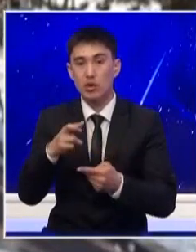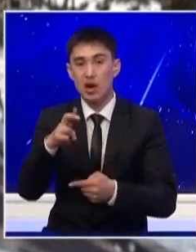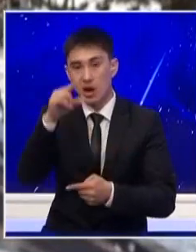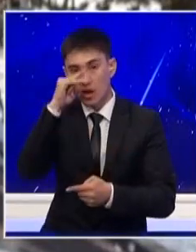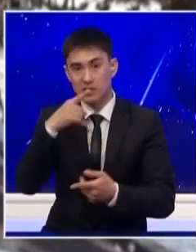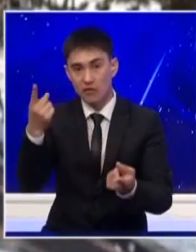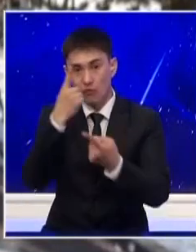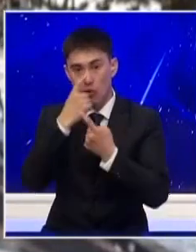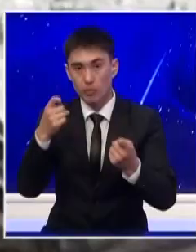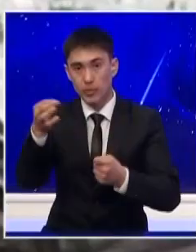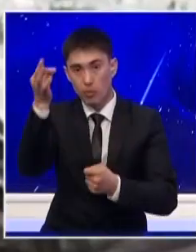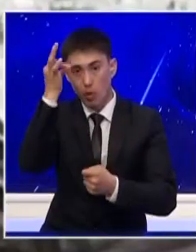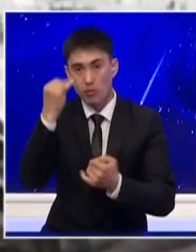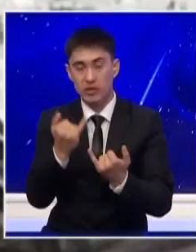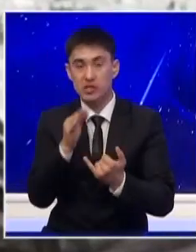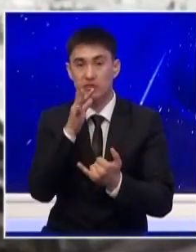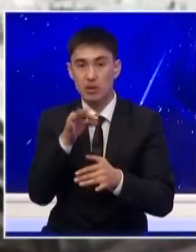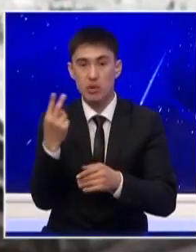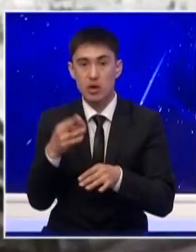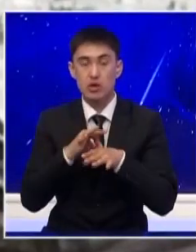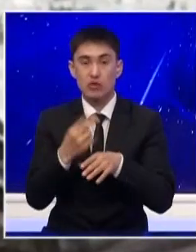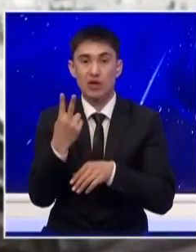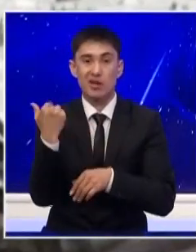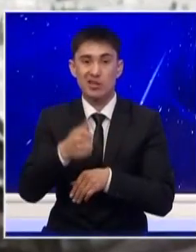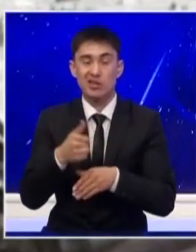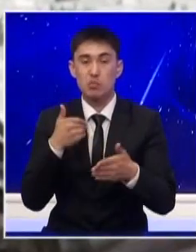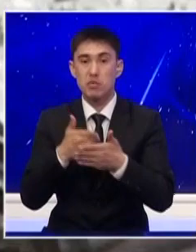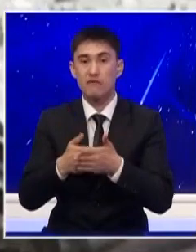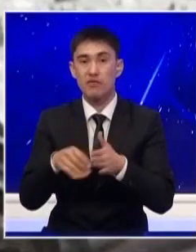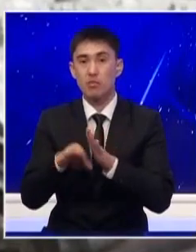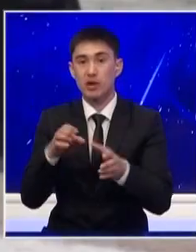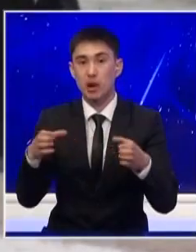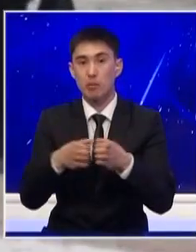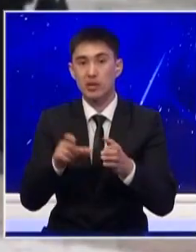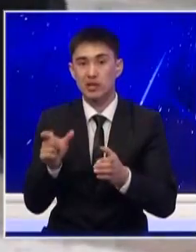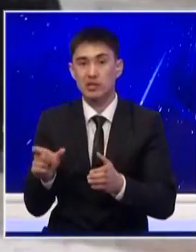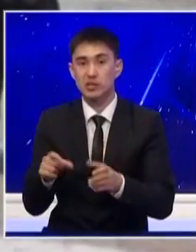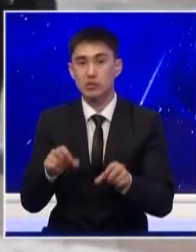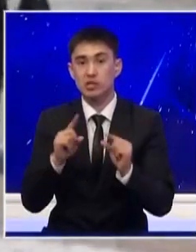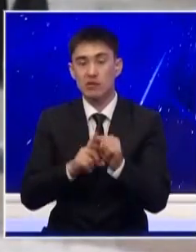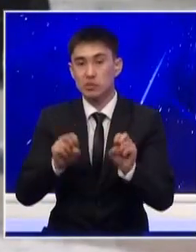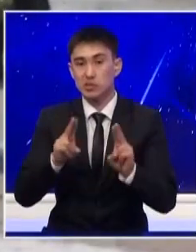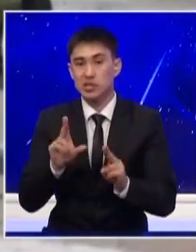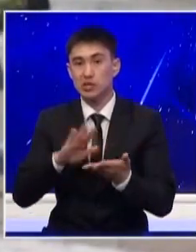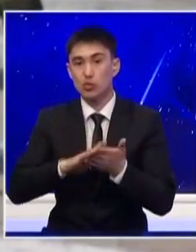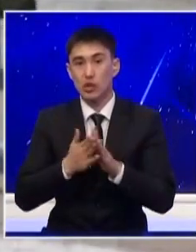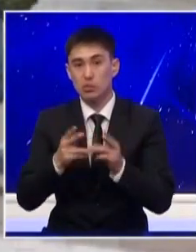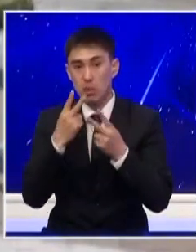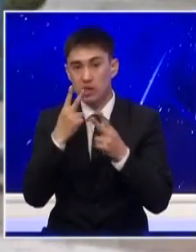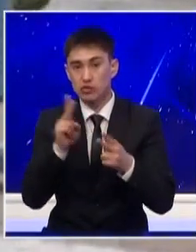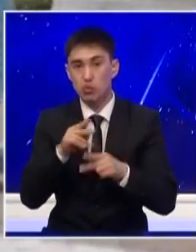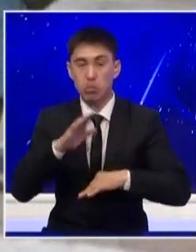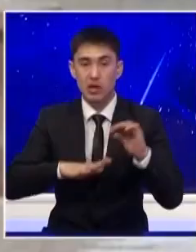Казинформ. Напомним, в настоящее время идет вторая неделя предвыборной кампании кандидатов. По словам эксперта, ситуация показывает,